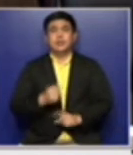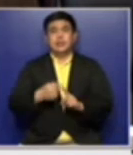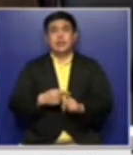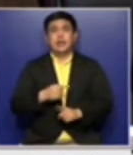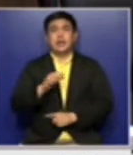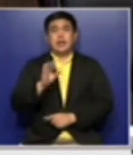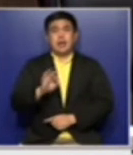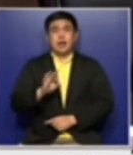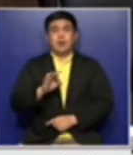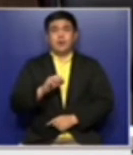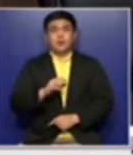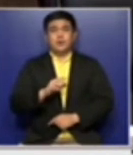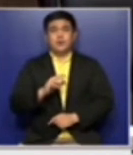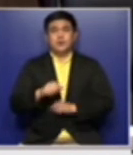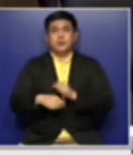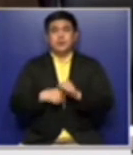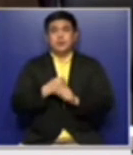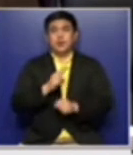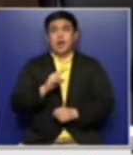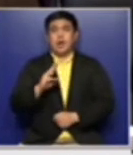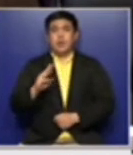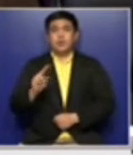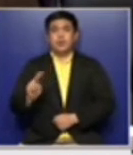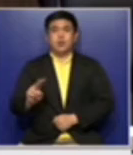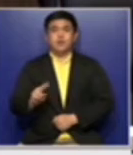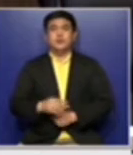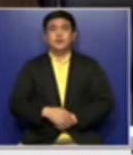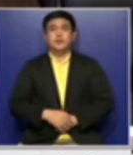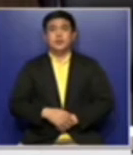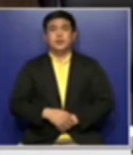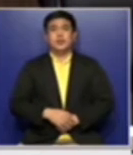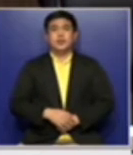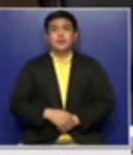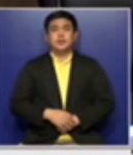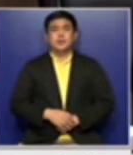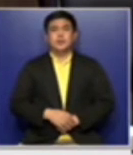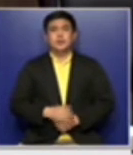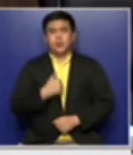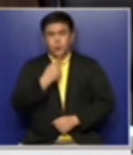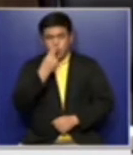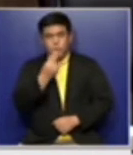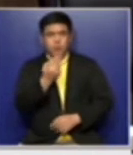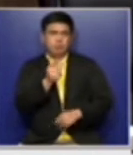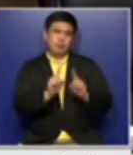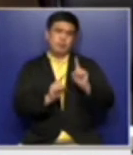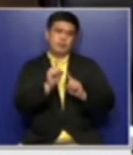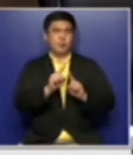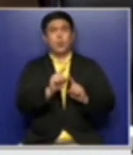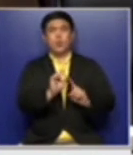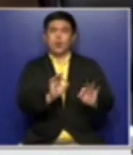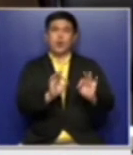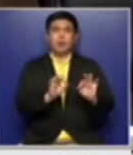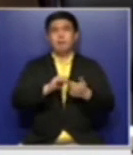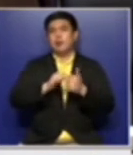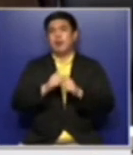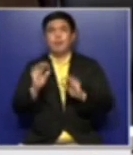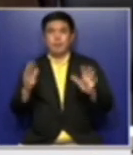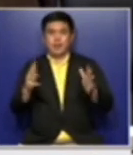ยายน2562วินัยการคลังยังอยู่ในระดับที่ปลอดภัยเท่ากับ